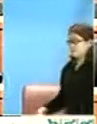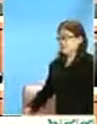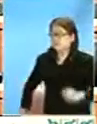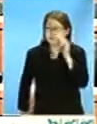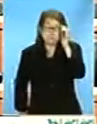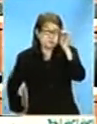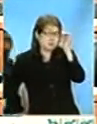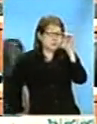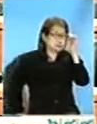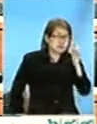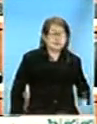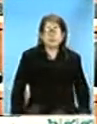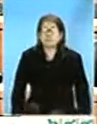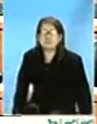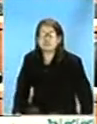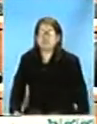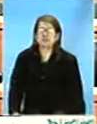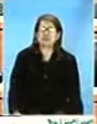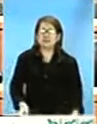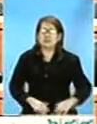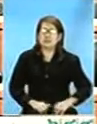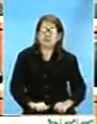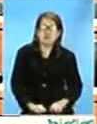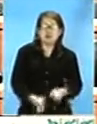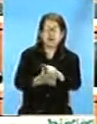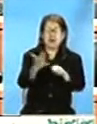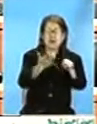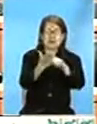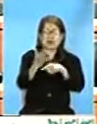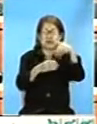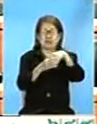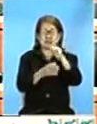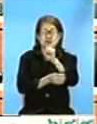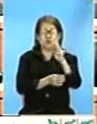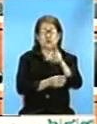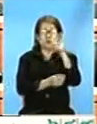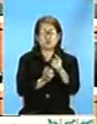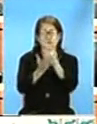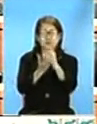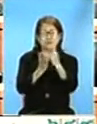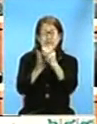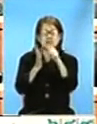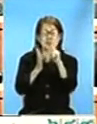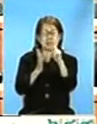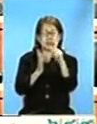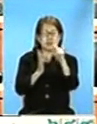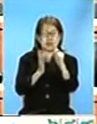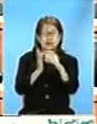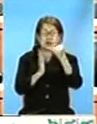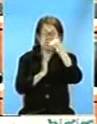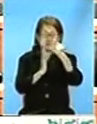งโดยผู้มีสิทธิ์เลือกตั้งสมาชิกวุฒิสภามีสิทธิ์ออกเสียงลงคะแนนเลือกตั้งผู้สมัครรับเลือกตั้งในเขตเลือกตั้งนั้นได้1